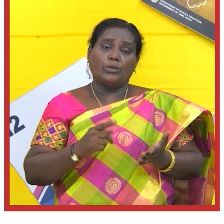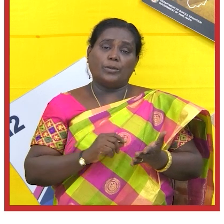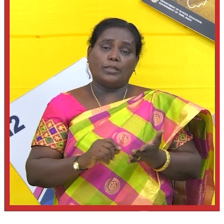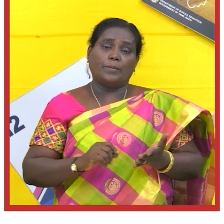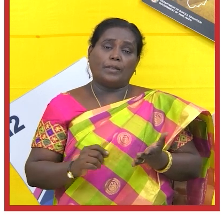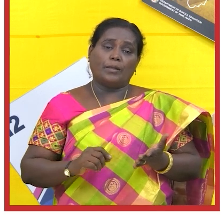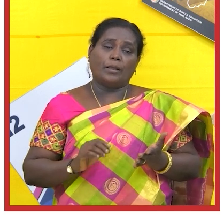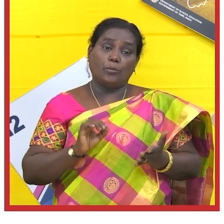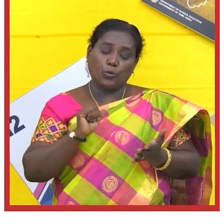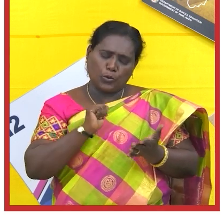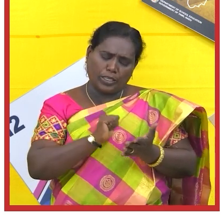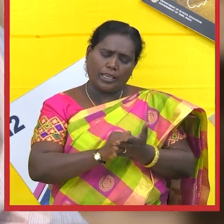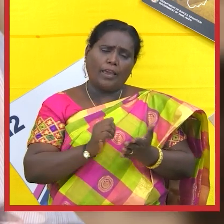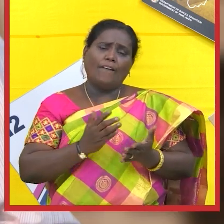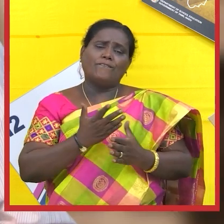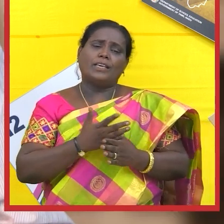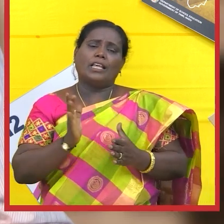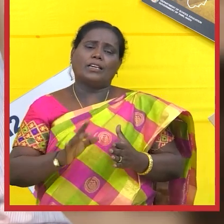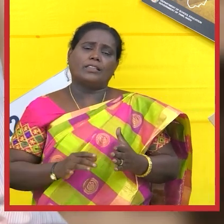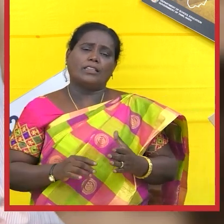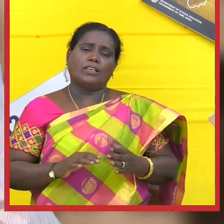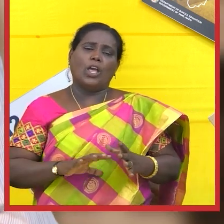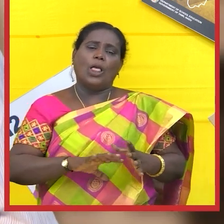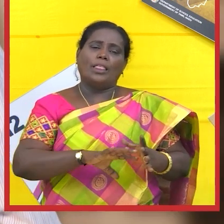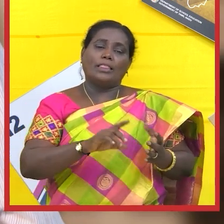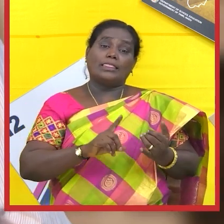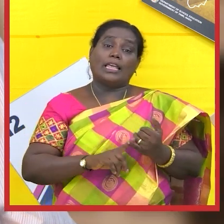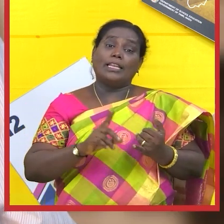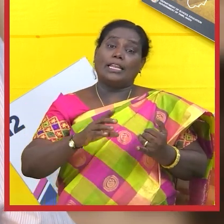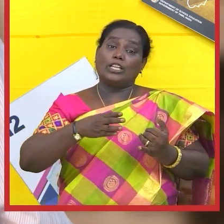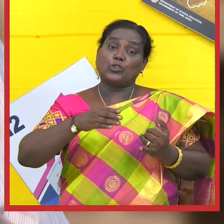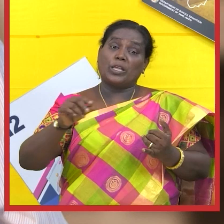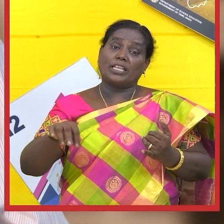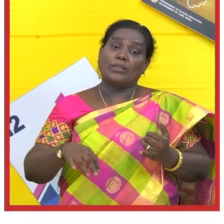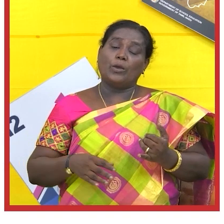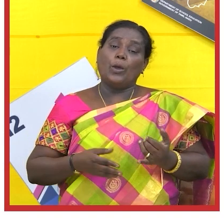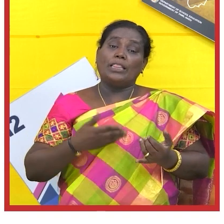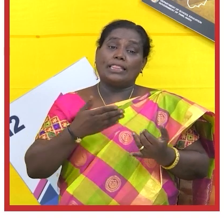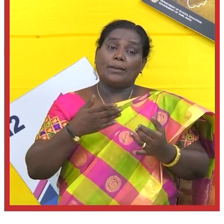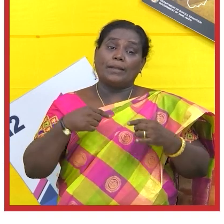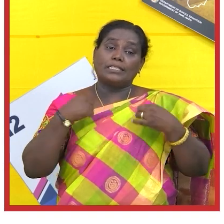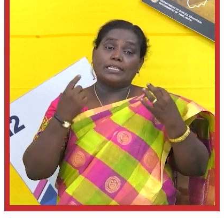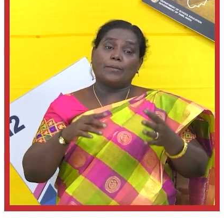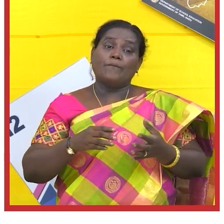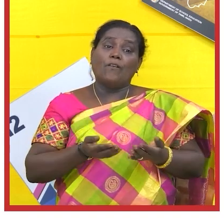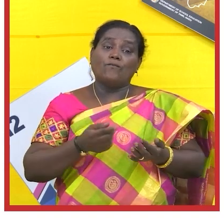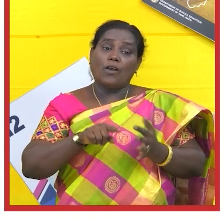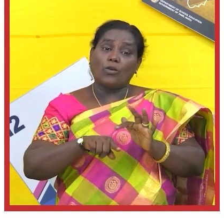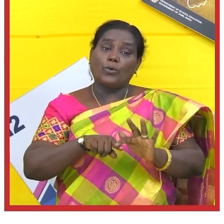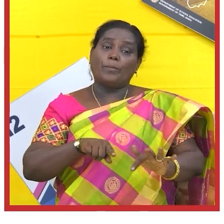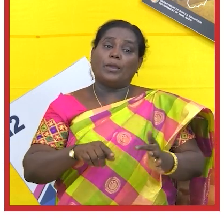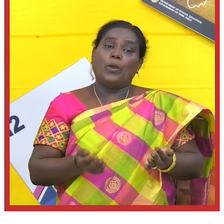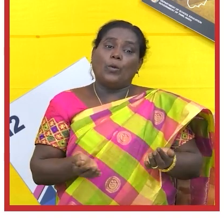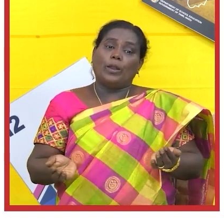சங்கத்தினுடைய முக்கியமான பணியாக தனிநபர் சுகாதாரம், திருமண சட்டங்கள், வாக்குரிமை, குழந்தை வளர்ப்பு, பொது